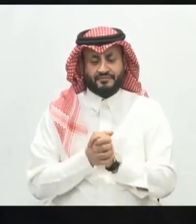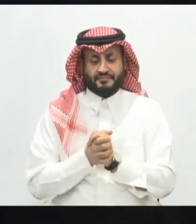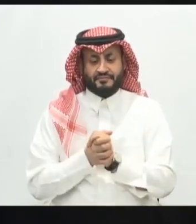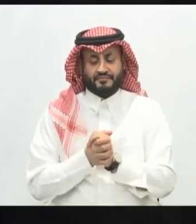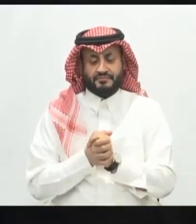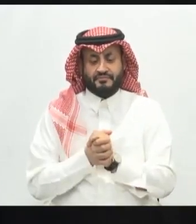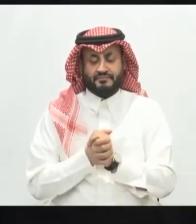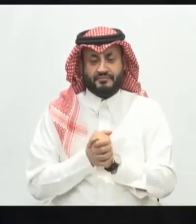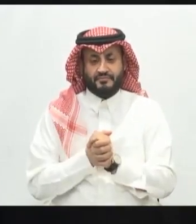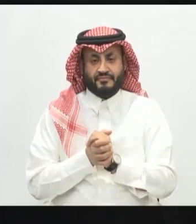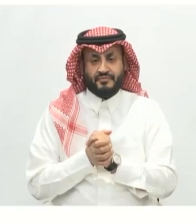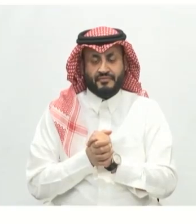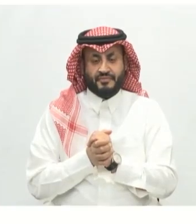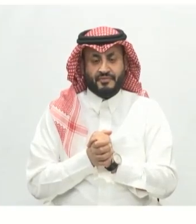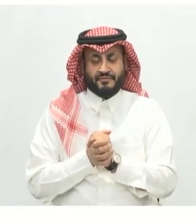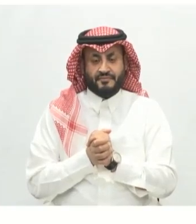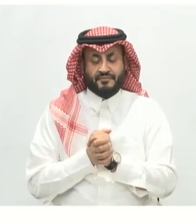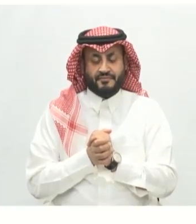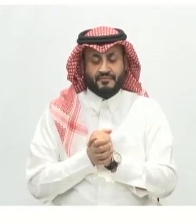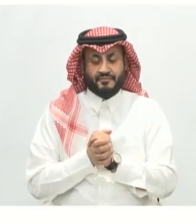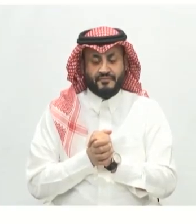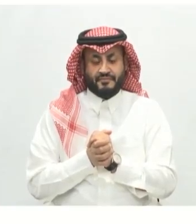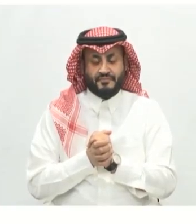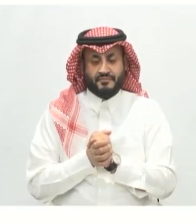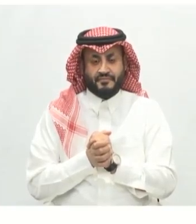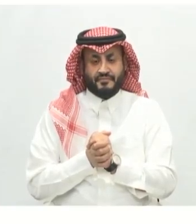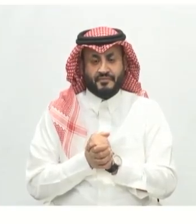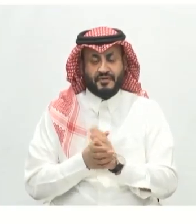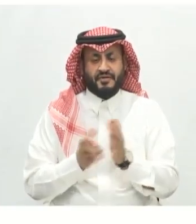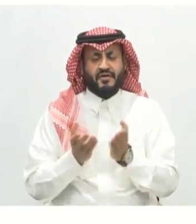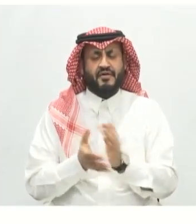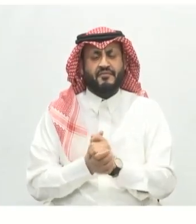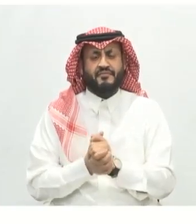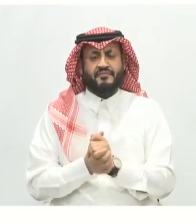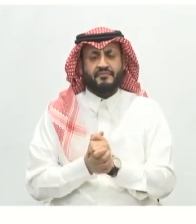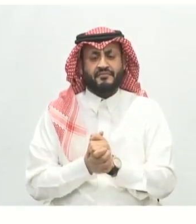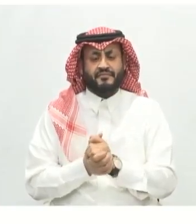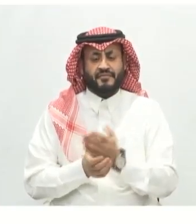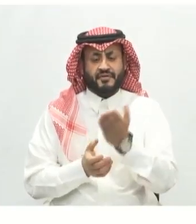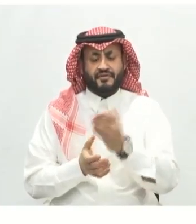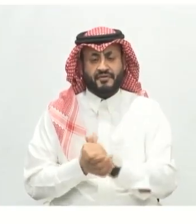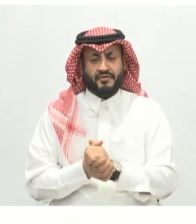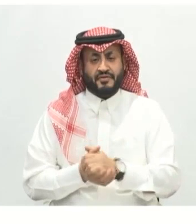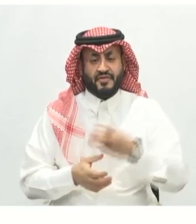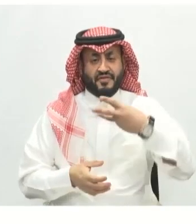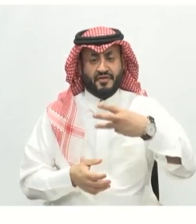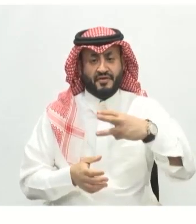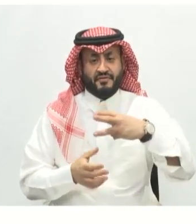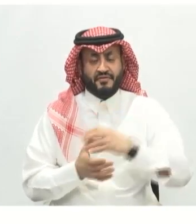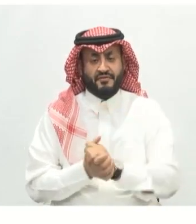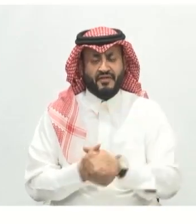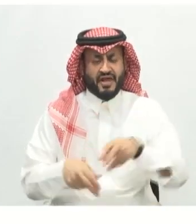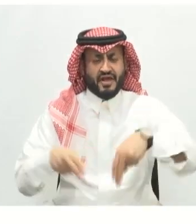بسم الله فلنبدا الصف المرحله التعليم الثانوي نظام